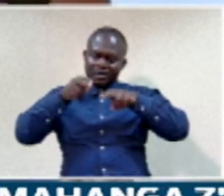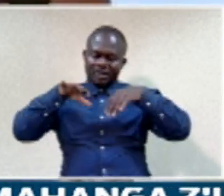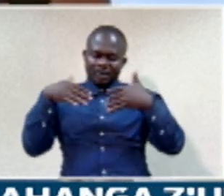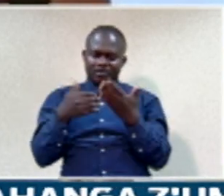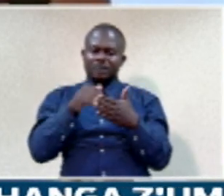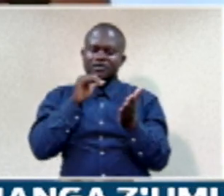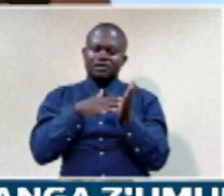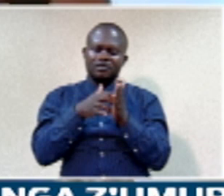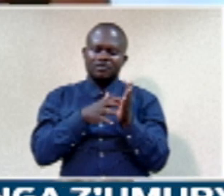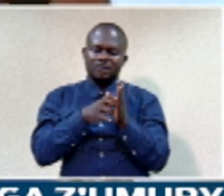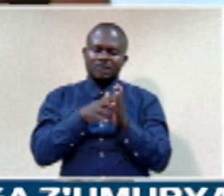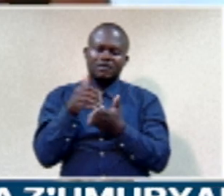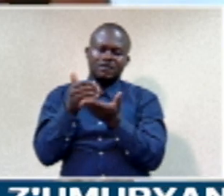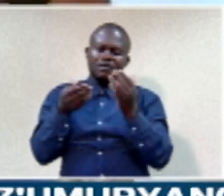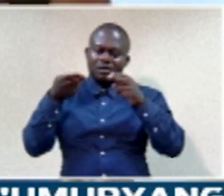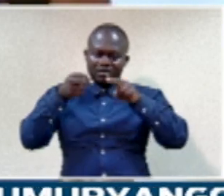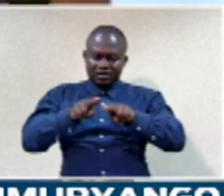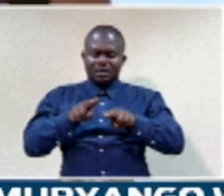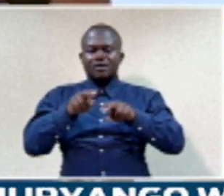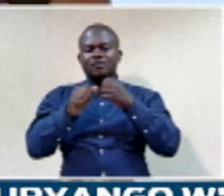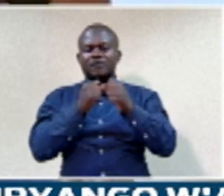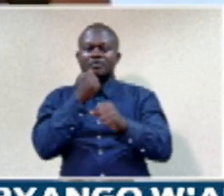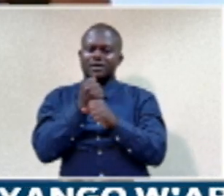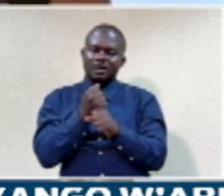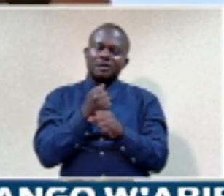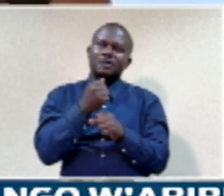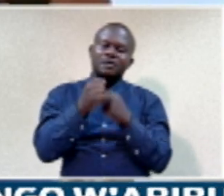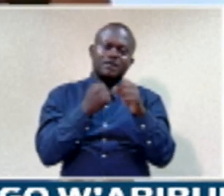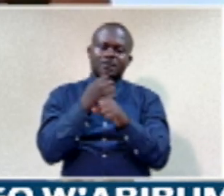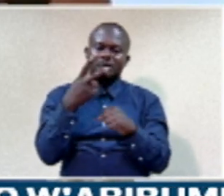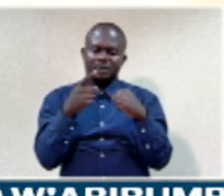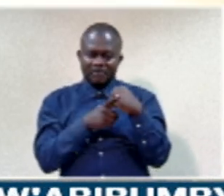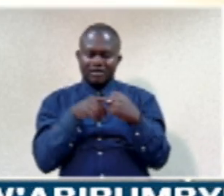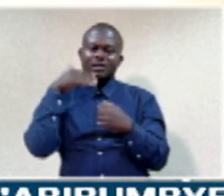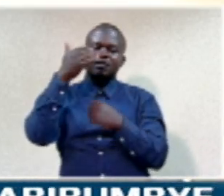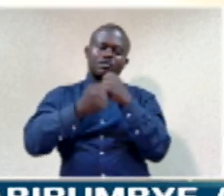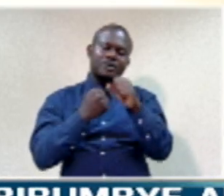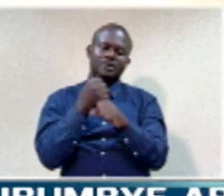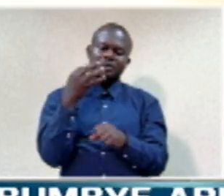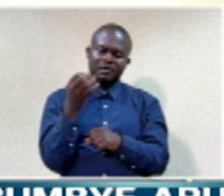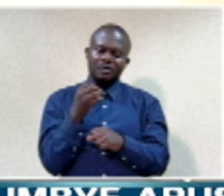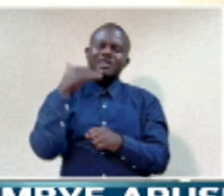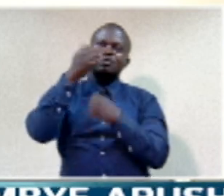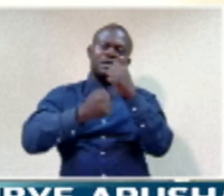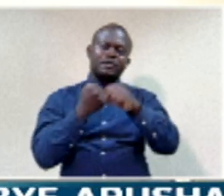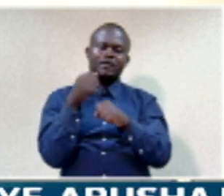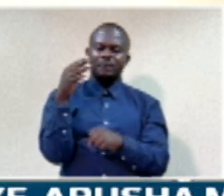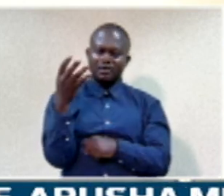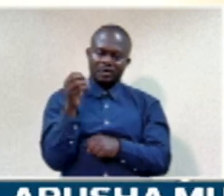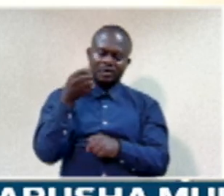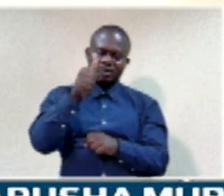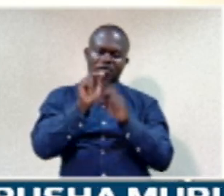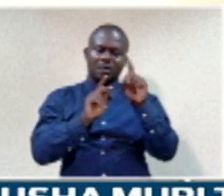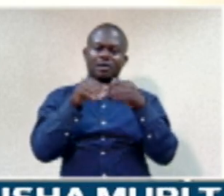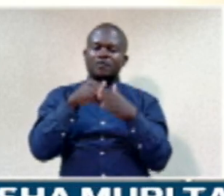intege, uko bizagenda haba ari imyaka 26 na nyuma y'imyaka 30 nyuma y'imyaka 40 abo bantu byanze